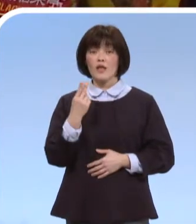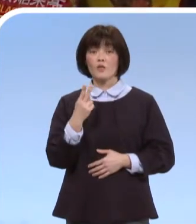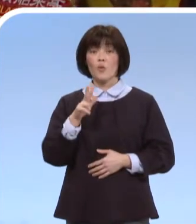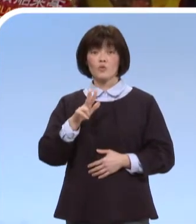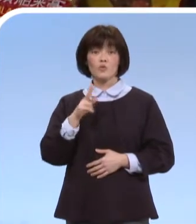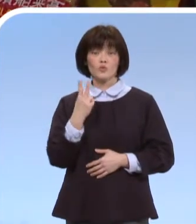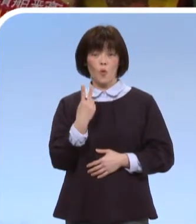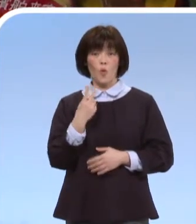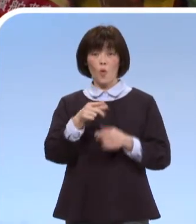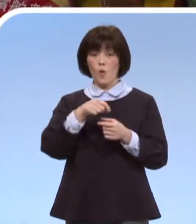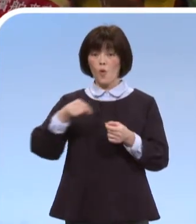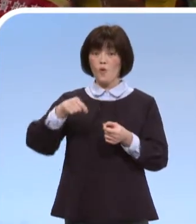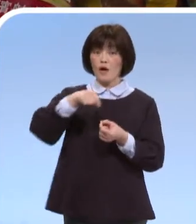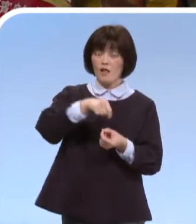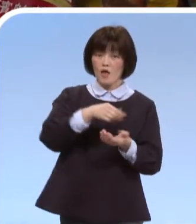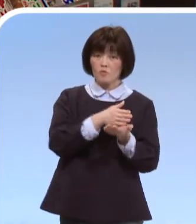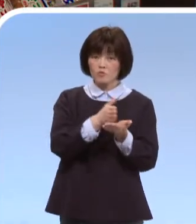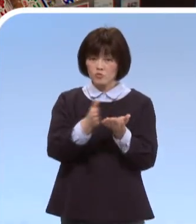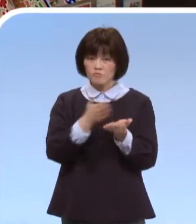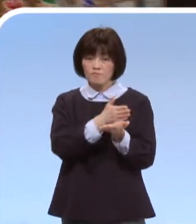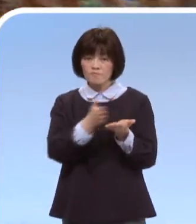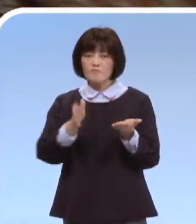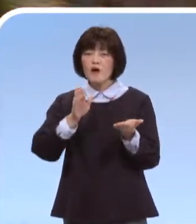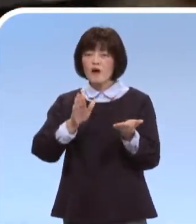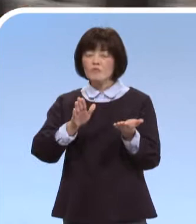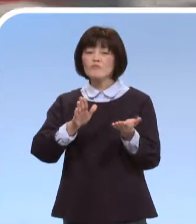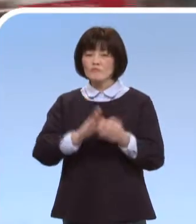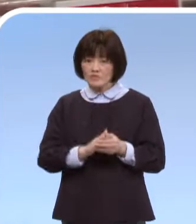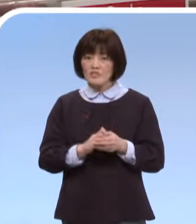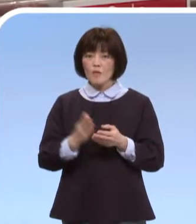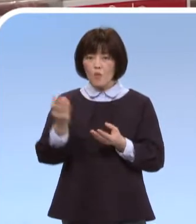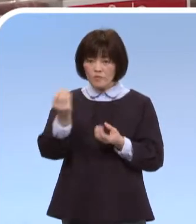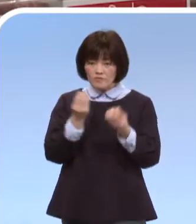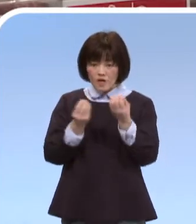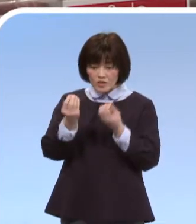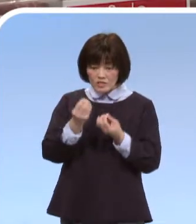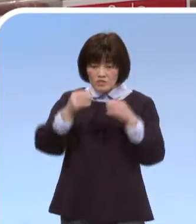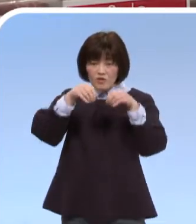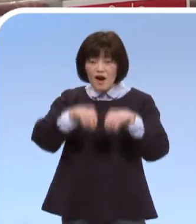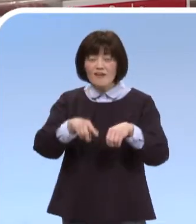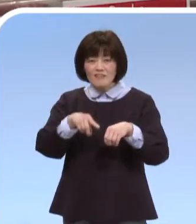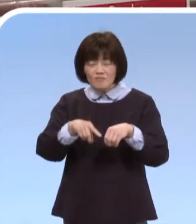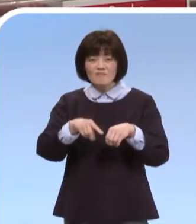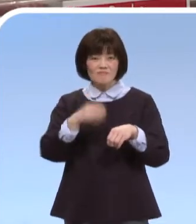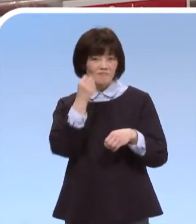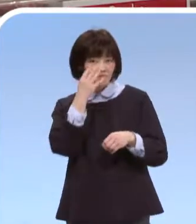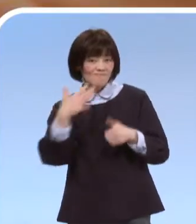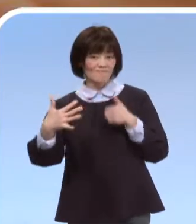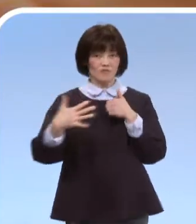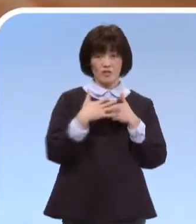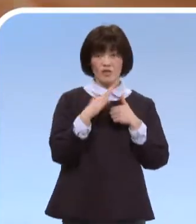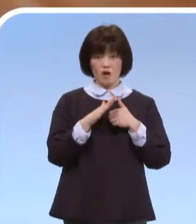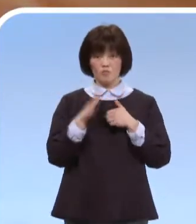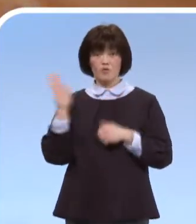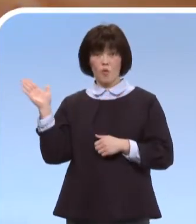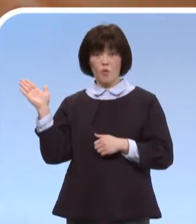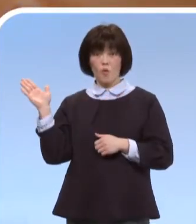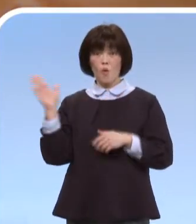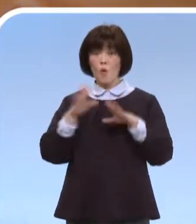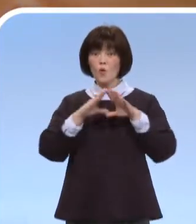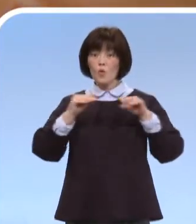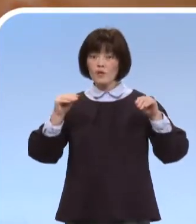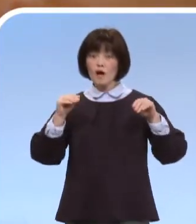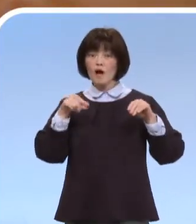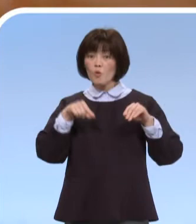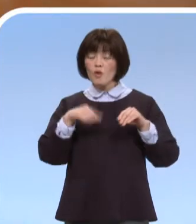レトルトカレーって種類が非常に多いんですけれども、特産品を使ったご当地カレーということで、あの非常に人気であります。スパイスが中に入ってま